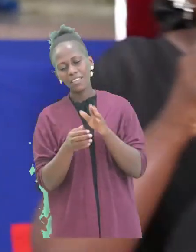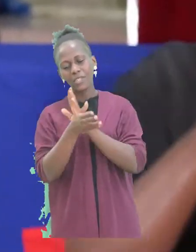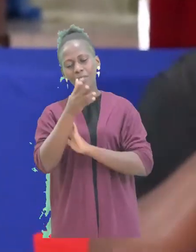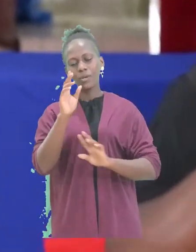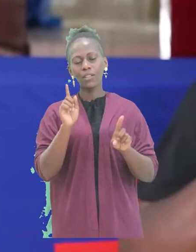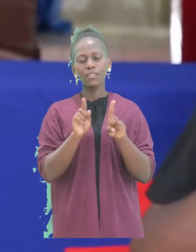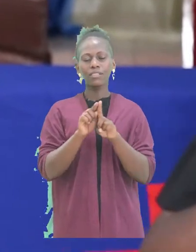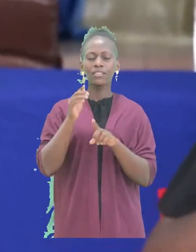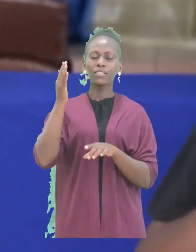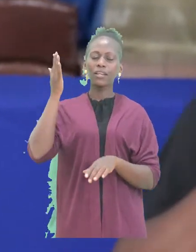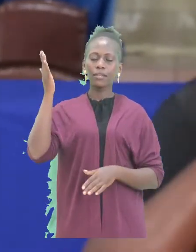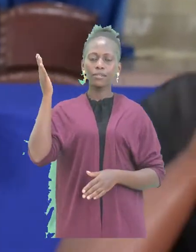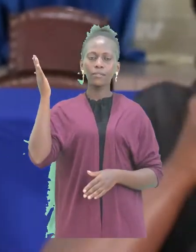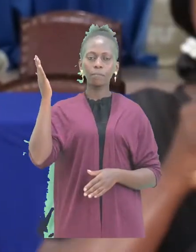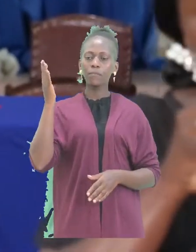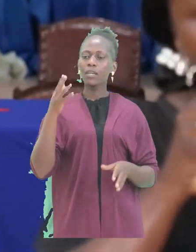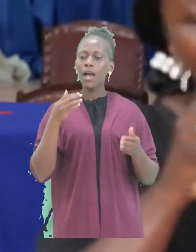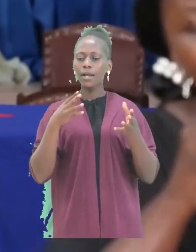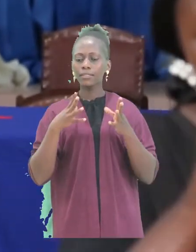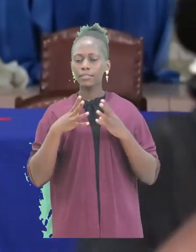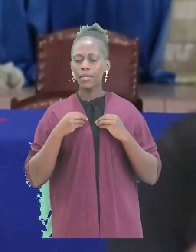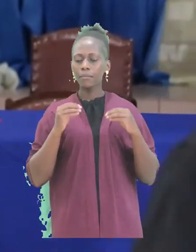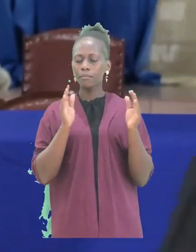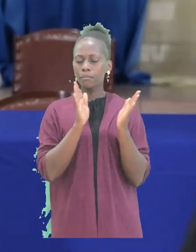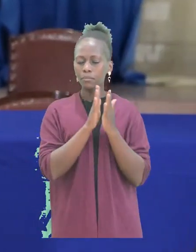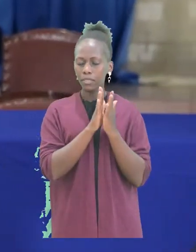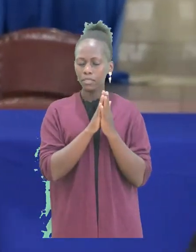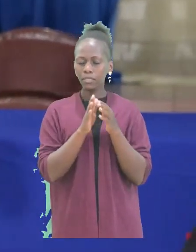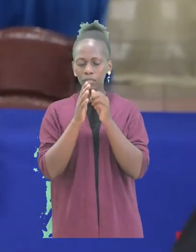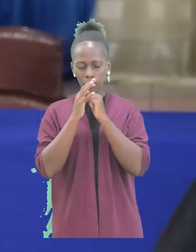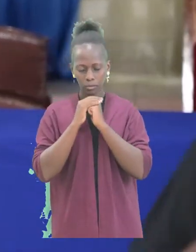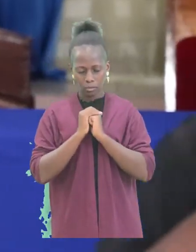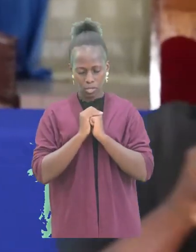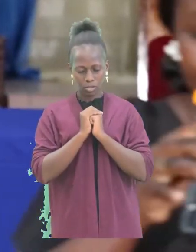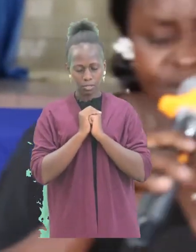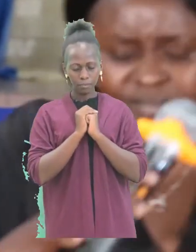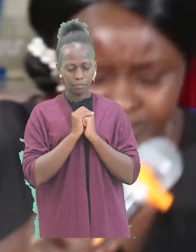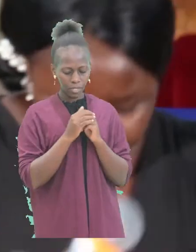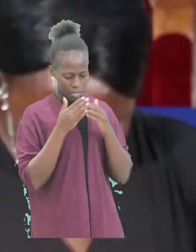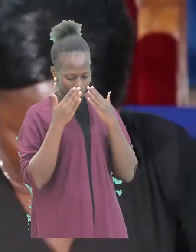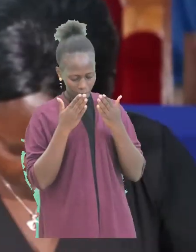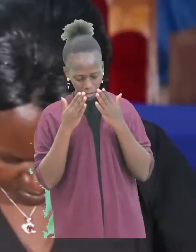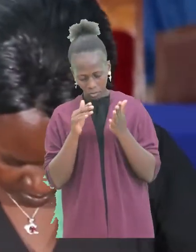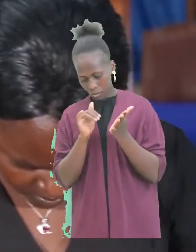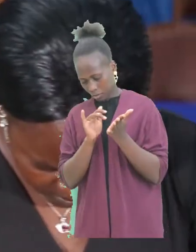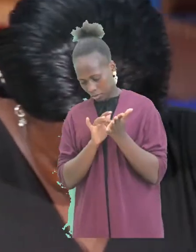mfalme, unastahili sifa na utukufu. Thank you Jesus.